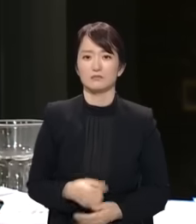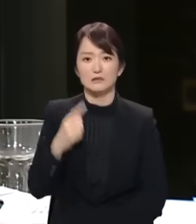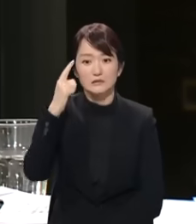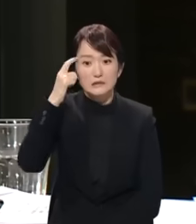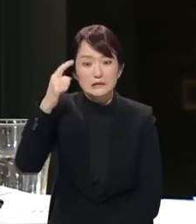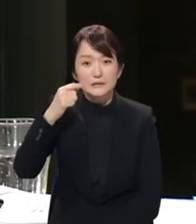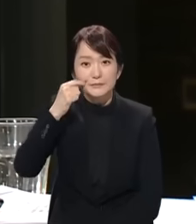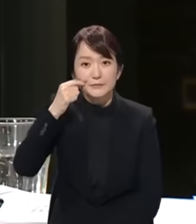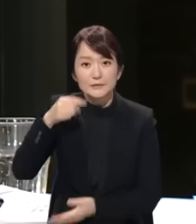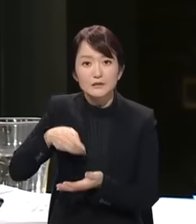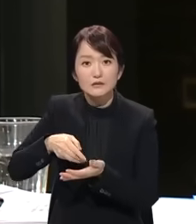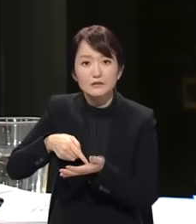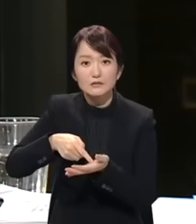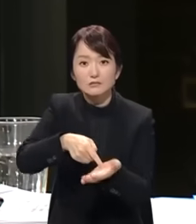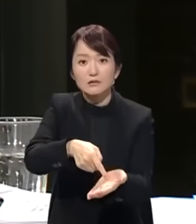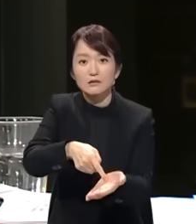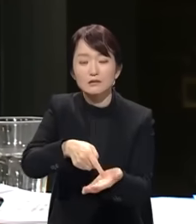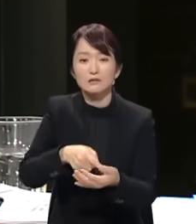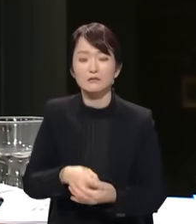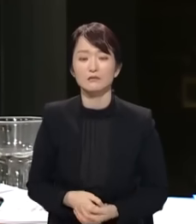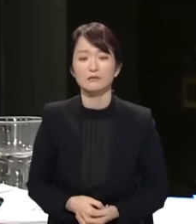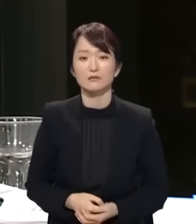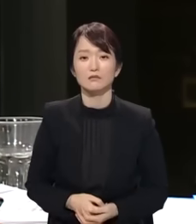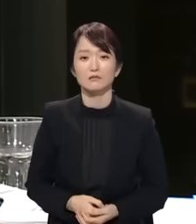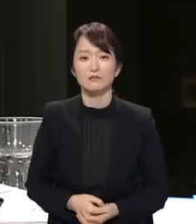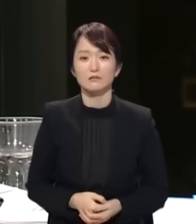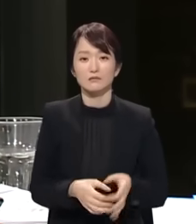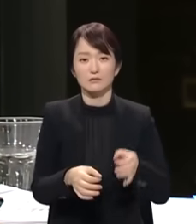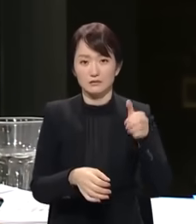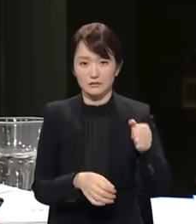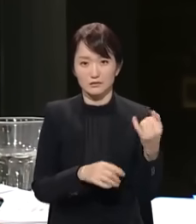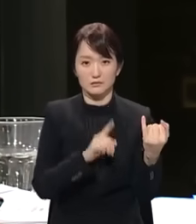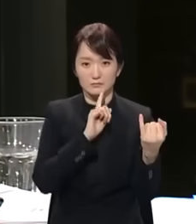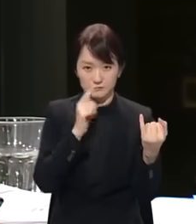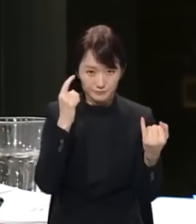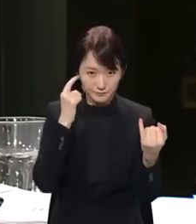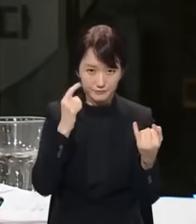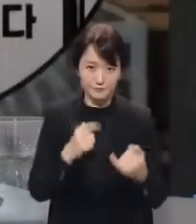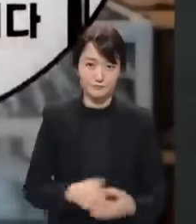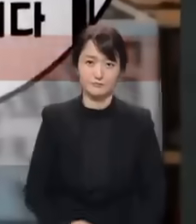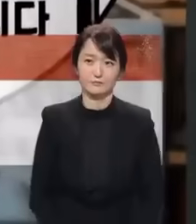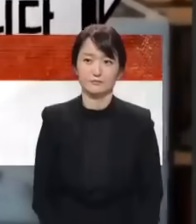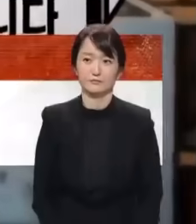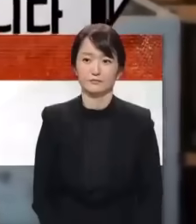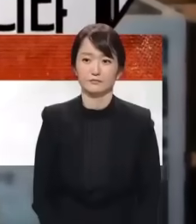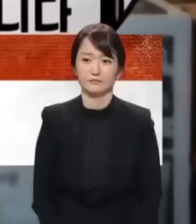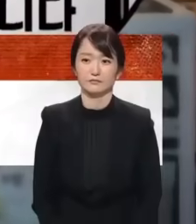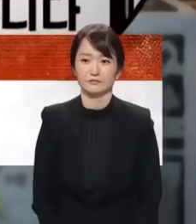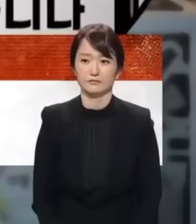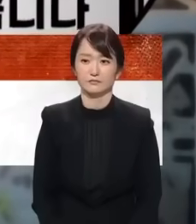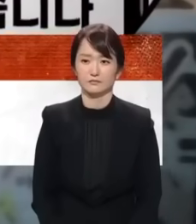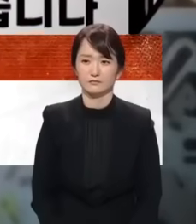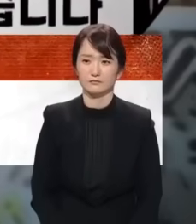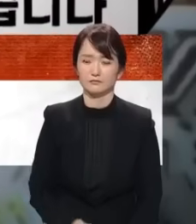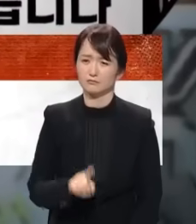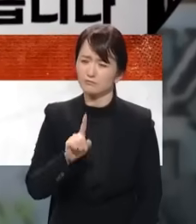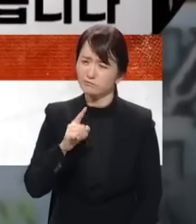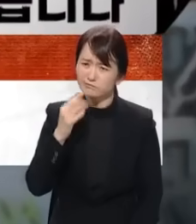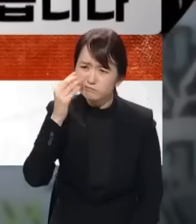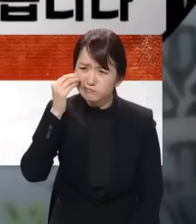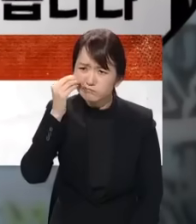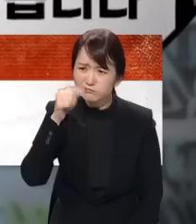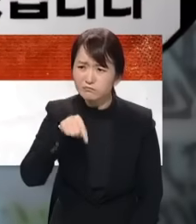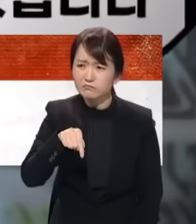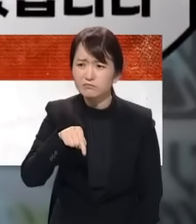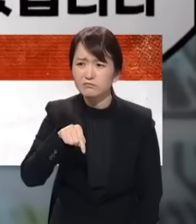못한 제안을 받는다는 거죠. 제보자 사장님 얘기 들어보시죠. 이게 너무 약간 이상하잖아요. 이게